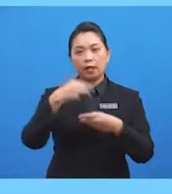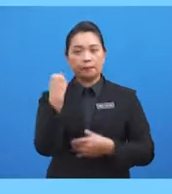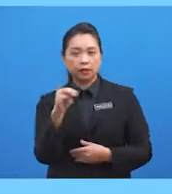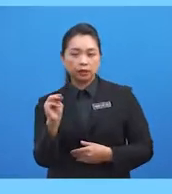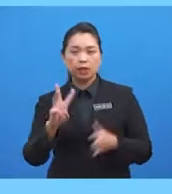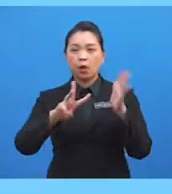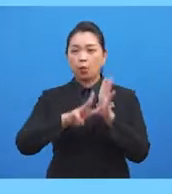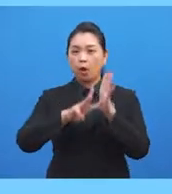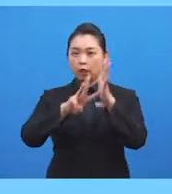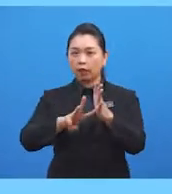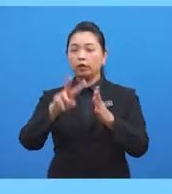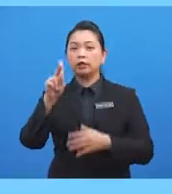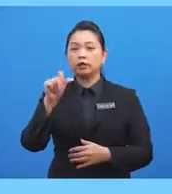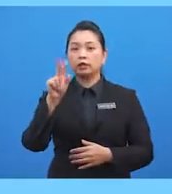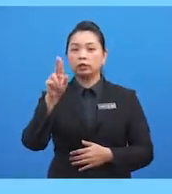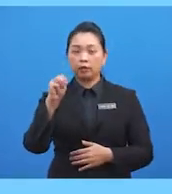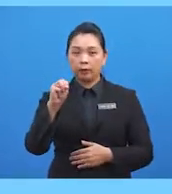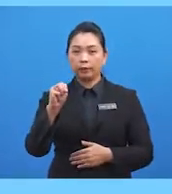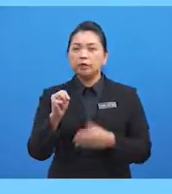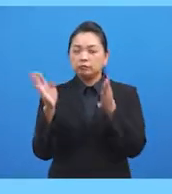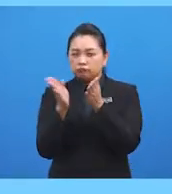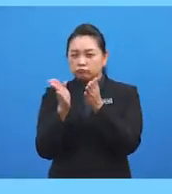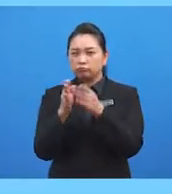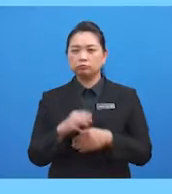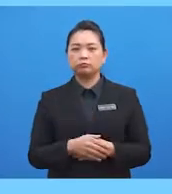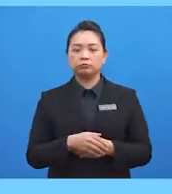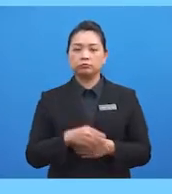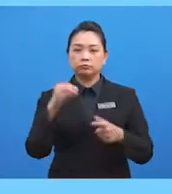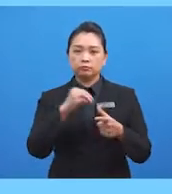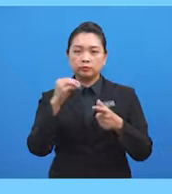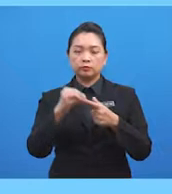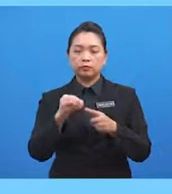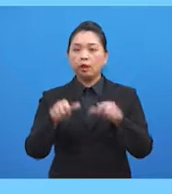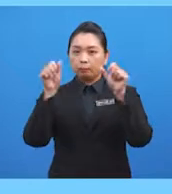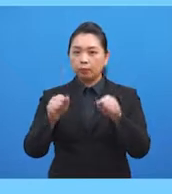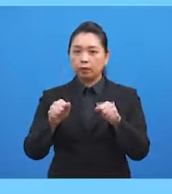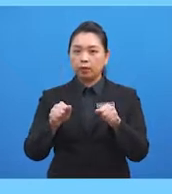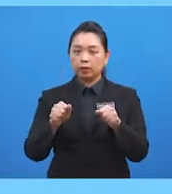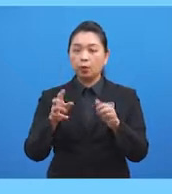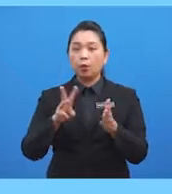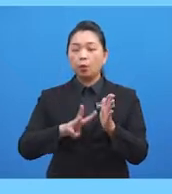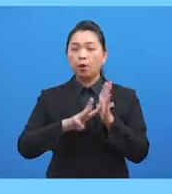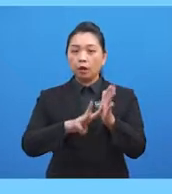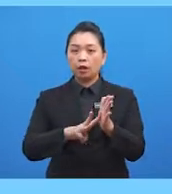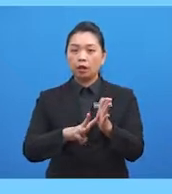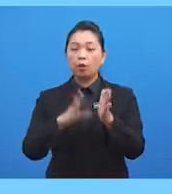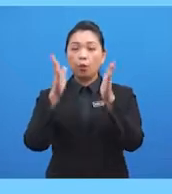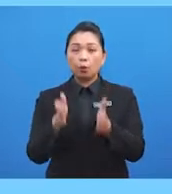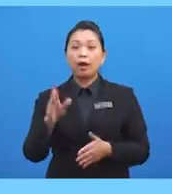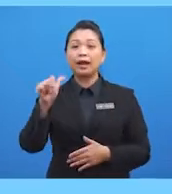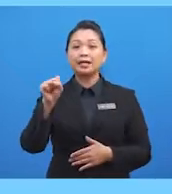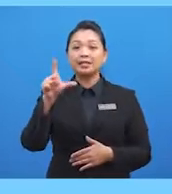mewakili kaum-kaum yang kecil bilangannya atau berkebolehan mewakili kepentingan orang